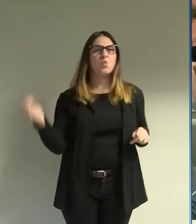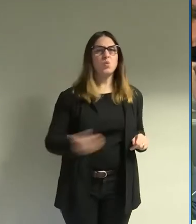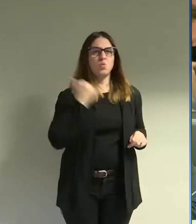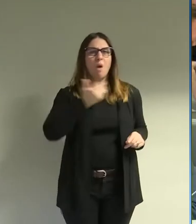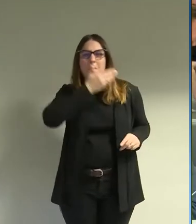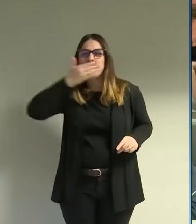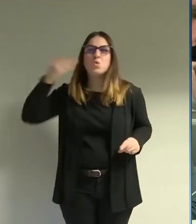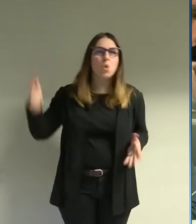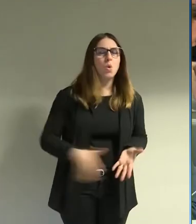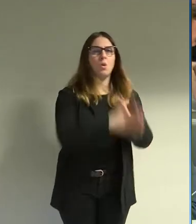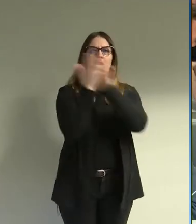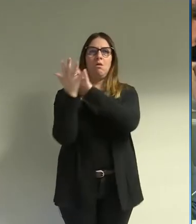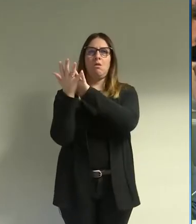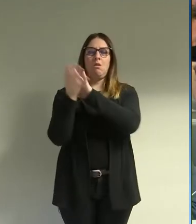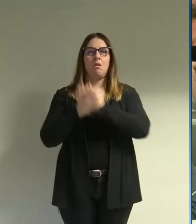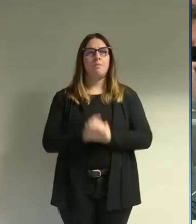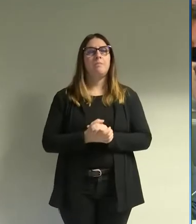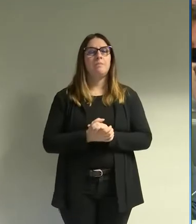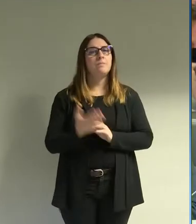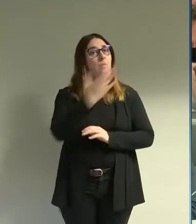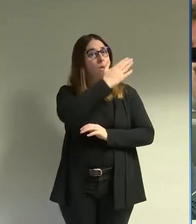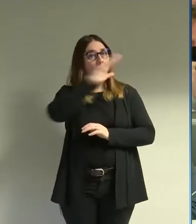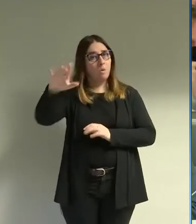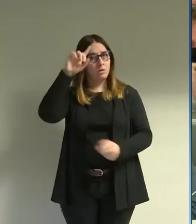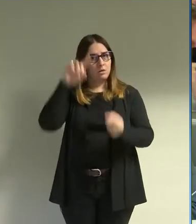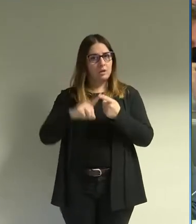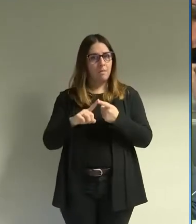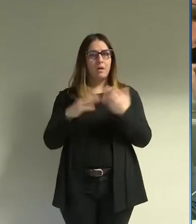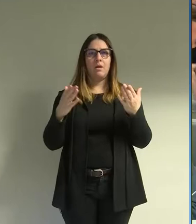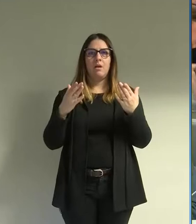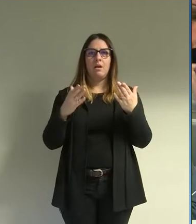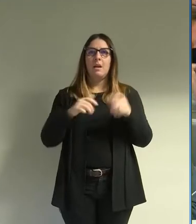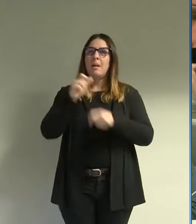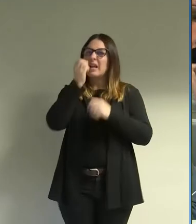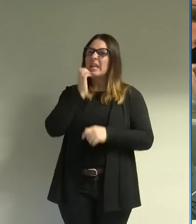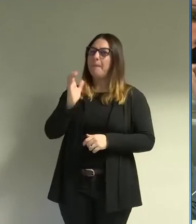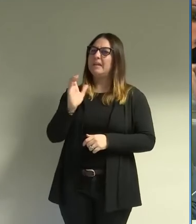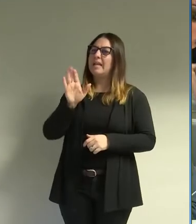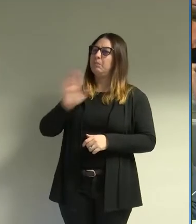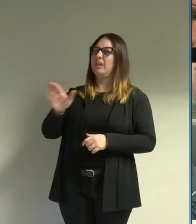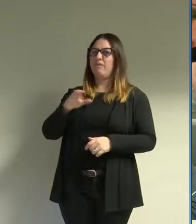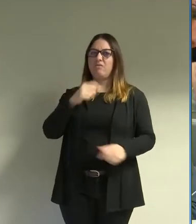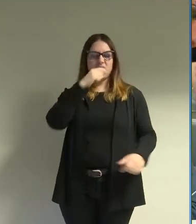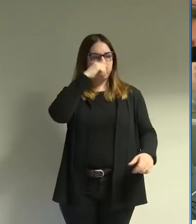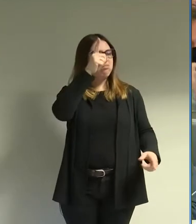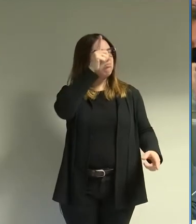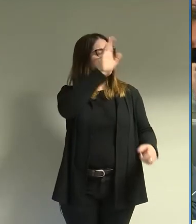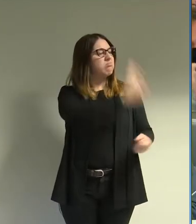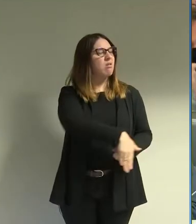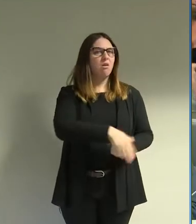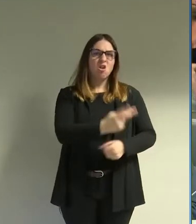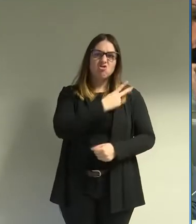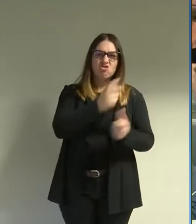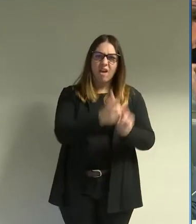améliorées un autre point au passage les capitalistes que vous même que vous méprisez temps ces chefs d'entreprise